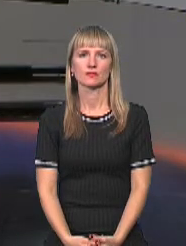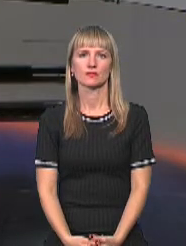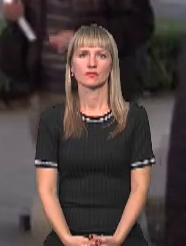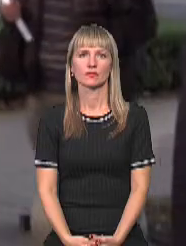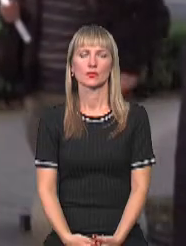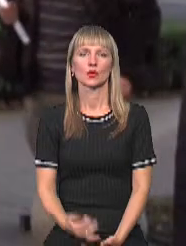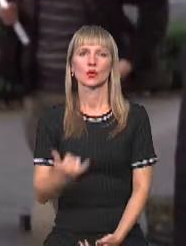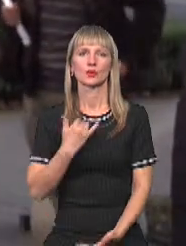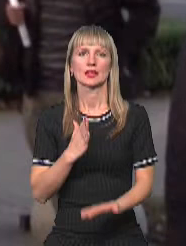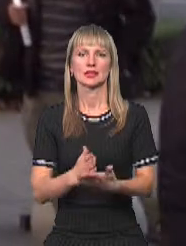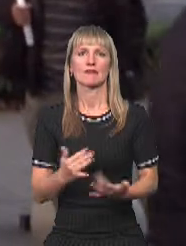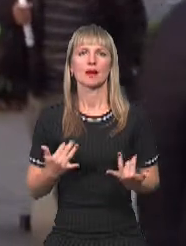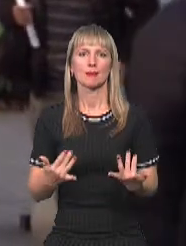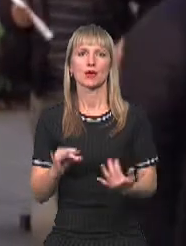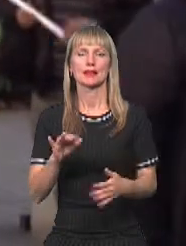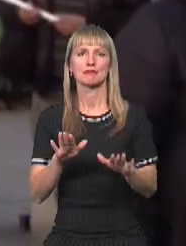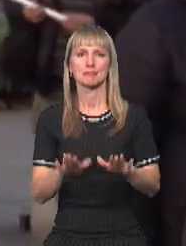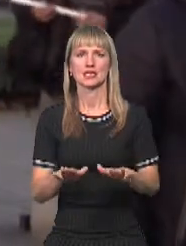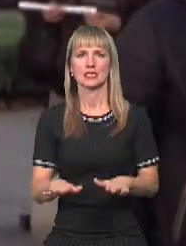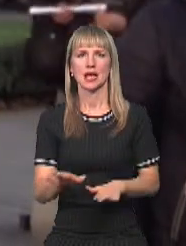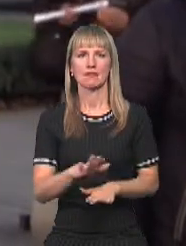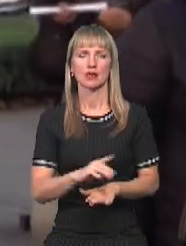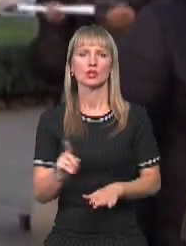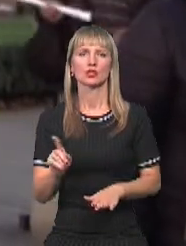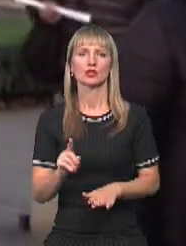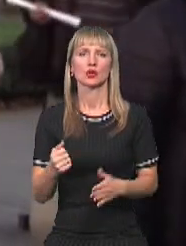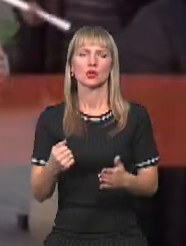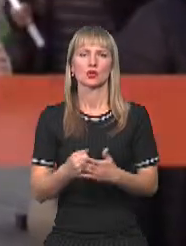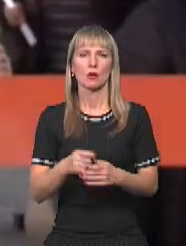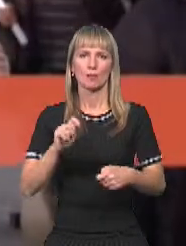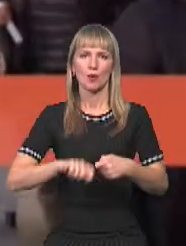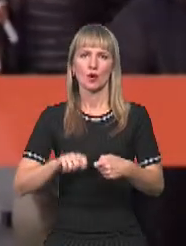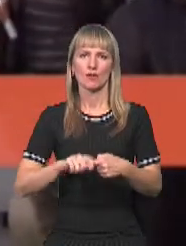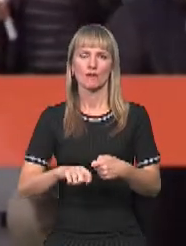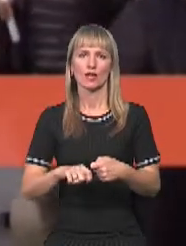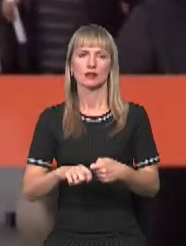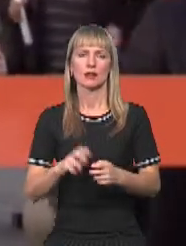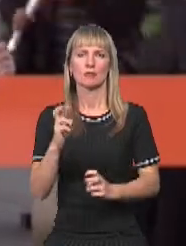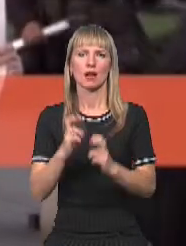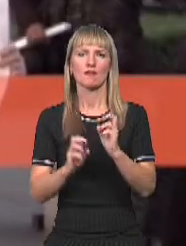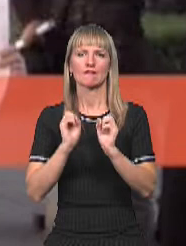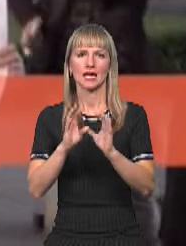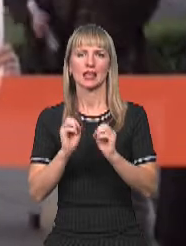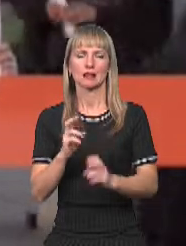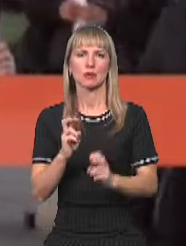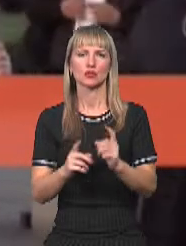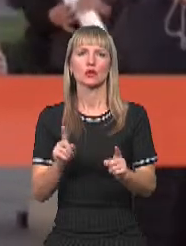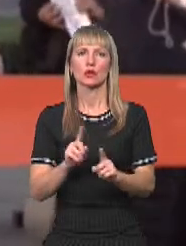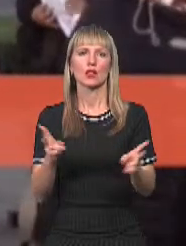У нас є вимоги і місцеві щодо моніторингу викидів промислового підприємства, щодо